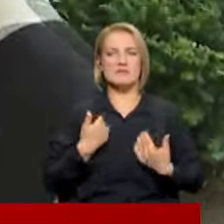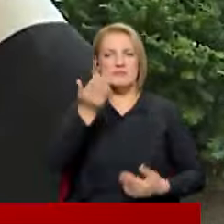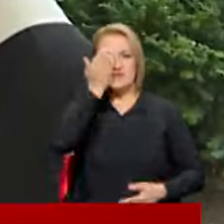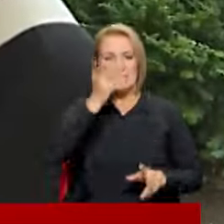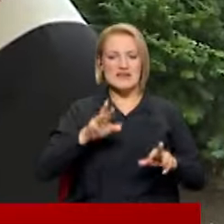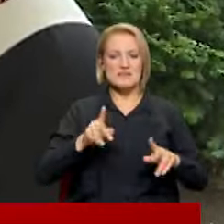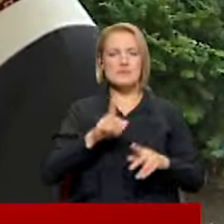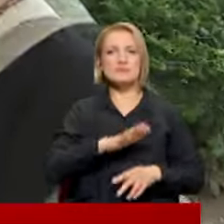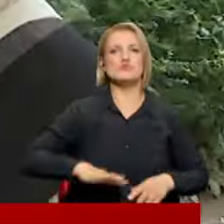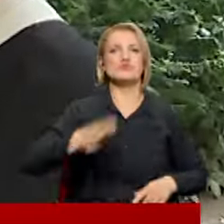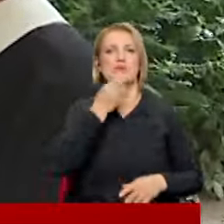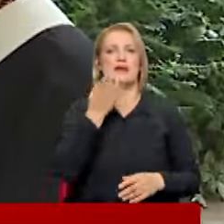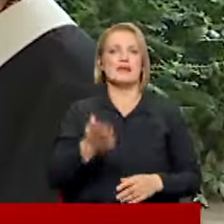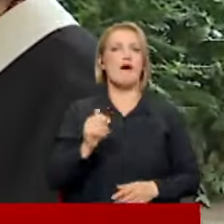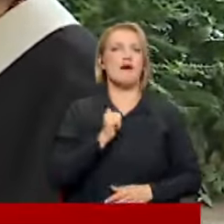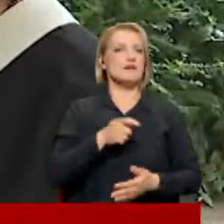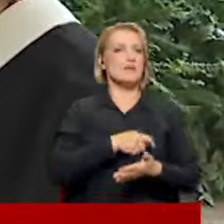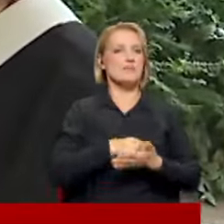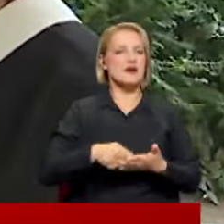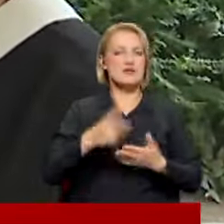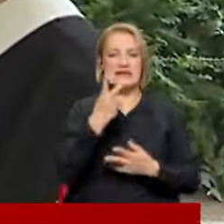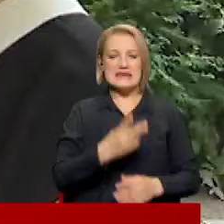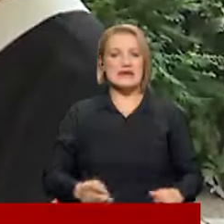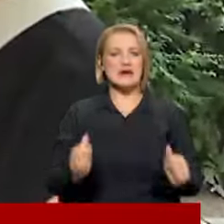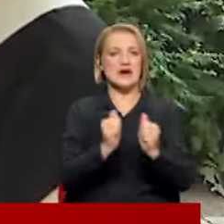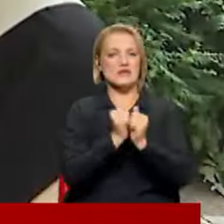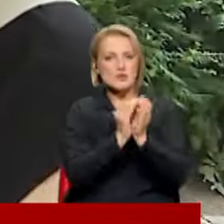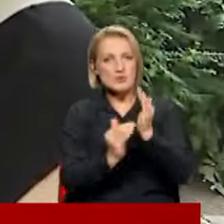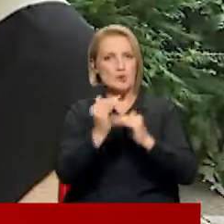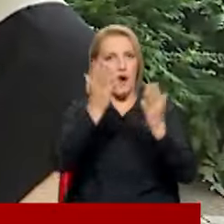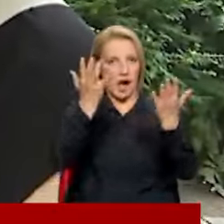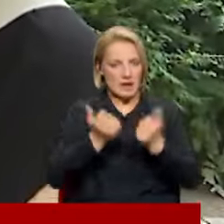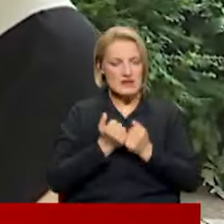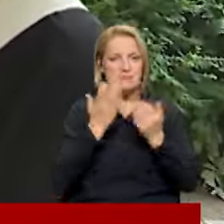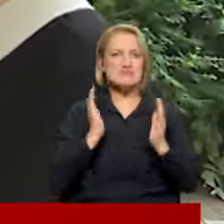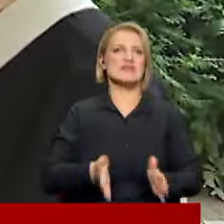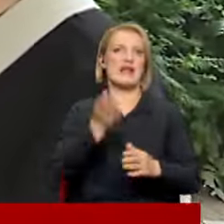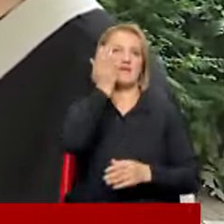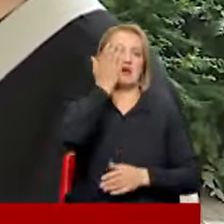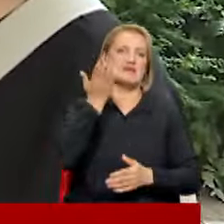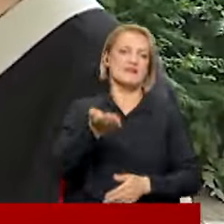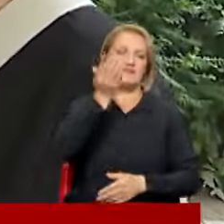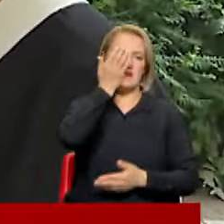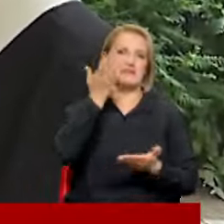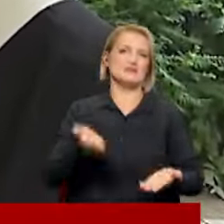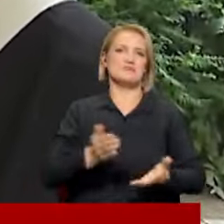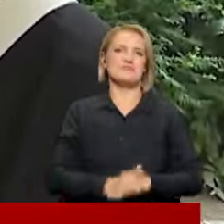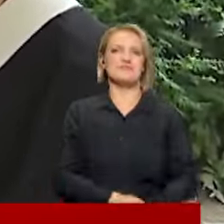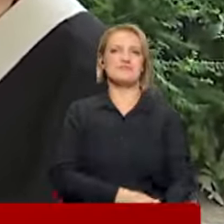durumda bütün emekliler. Asgari ücretin iki kat üstünü de alsan yine yoksulsun, yine yoksulsun yani.